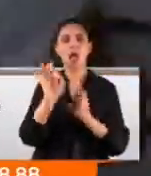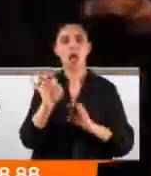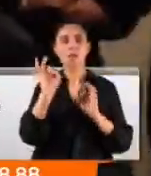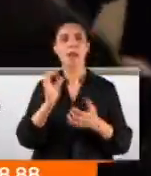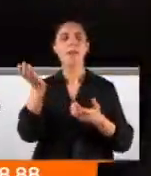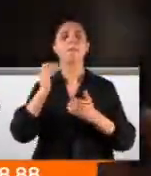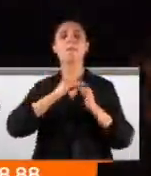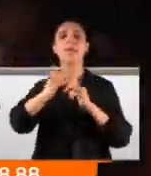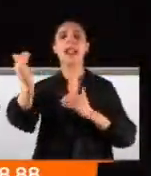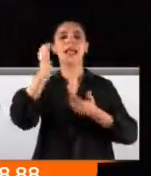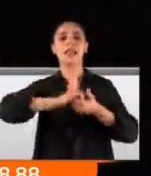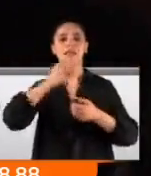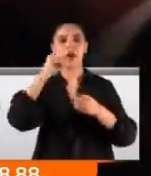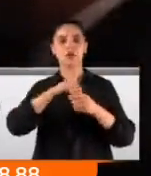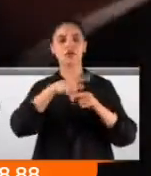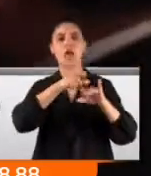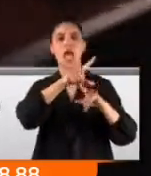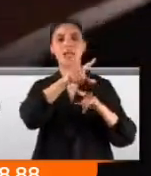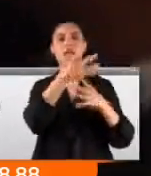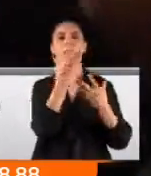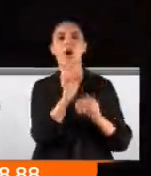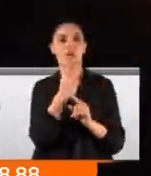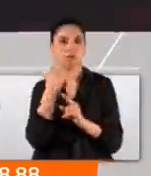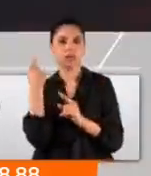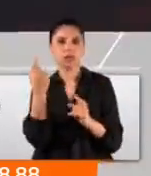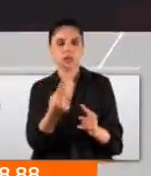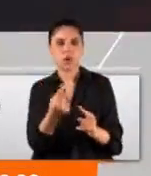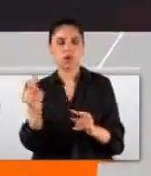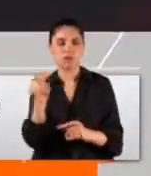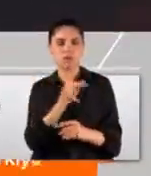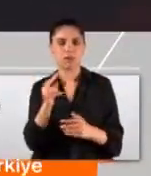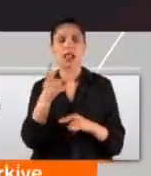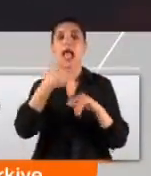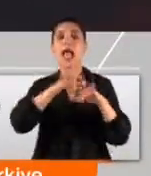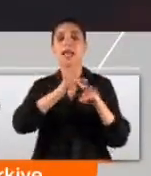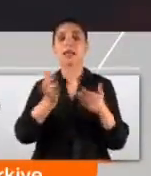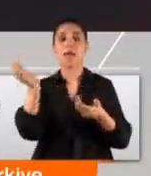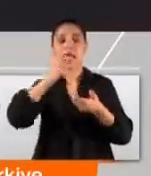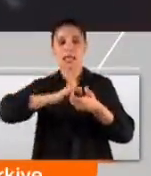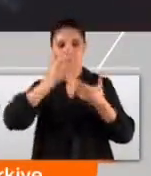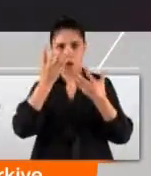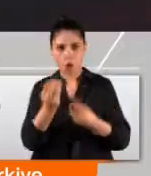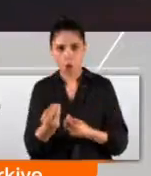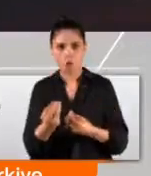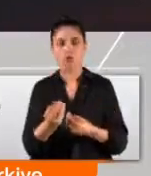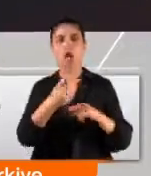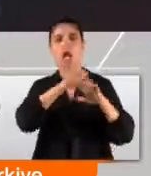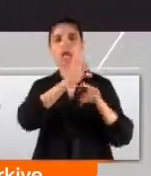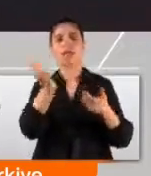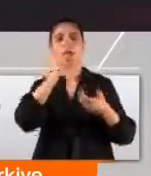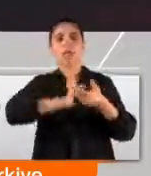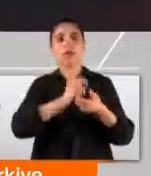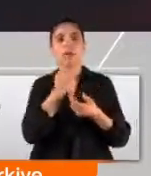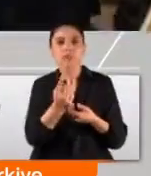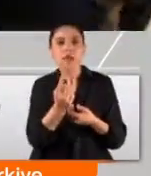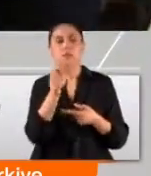defasında Millet İttifakı içinde HDP'nin yer almadığını söylüyordu. HDP ile ittifak. Olsa deriz HDP de ittifak içindeyiz